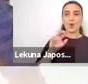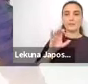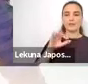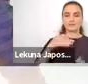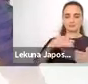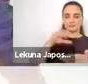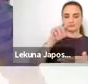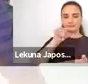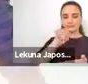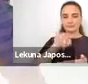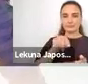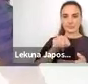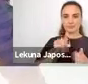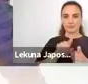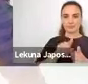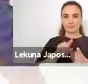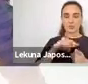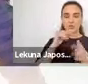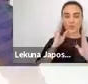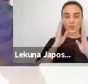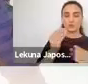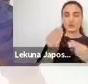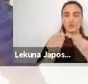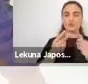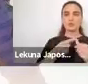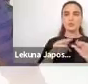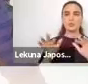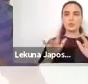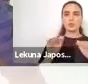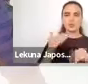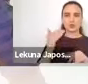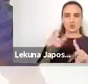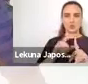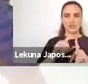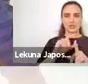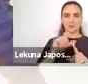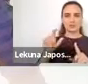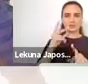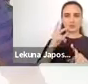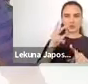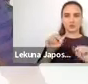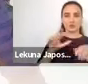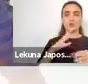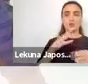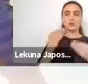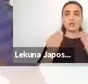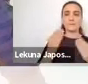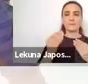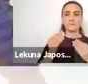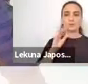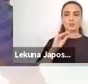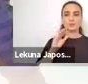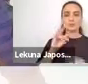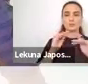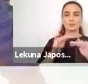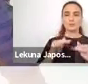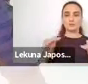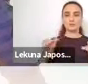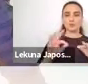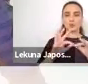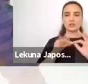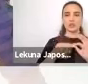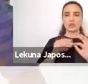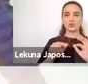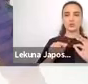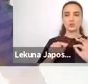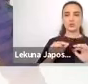შეიძლება ფუნქციური თამაშიც ესეთი ტერმინითაც შეგხვდეს. ეს არის თამაში, როდესაც ბავშვი კონკრეტული